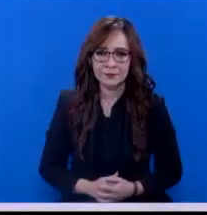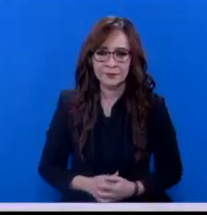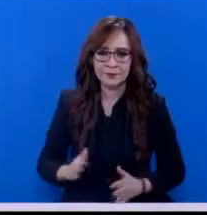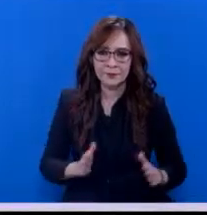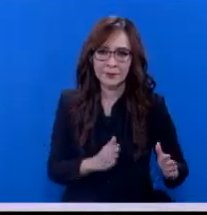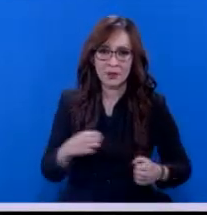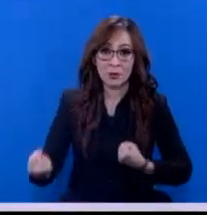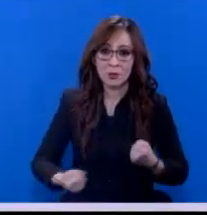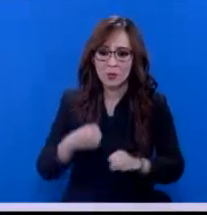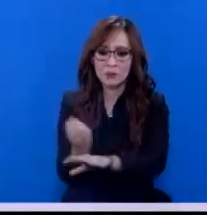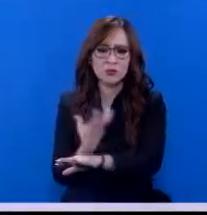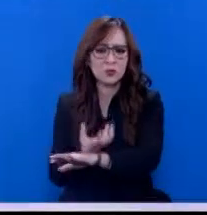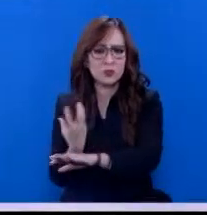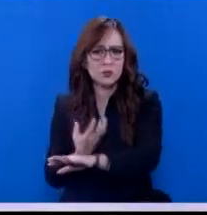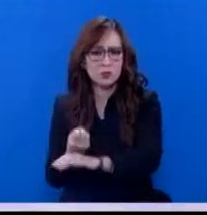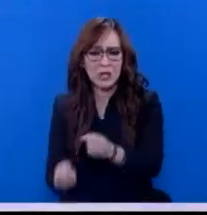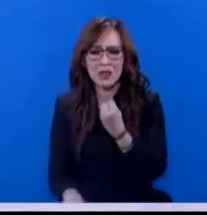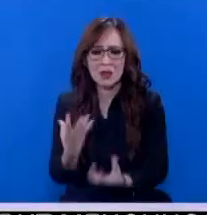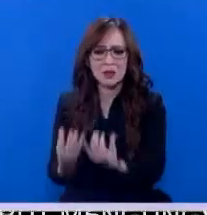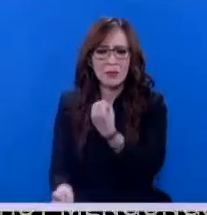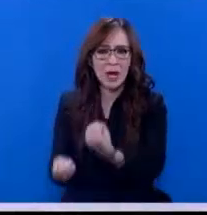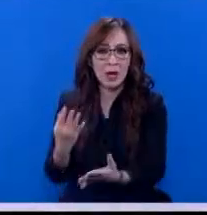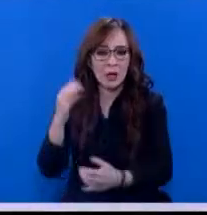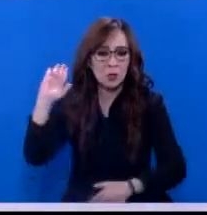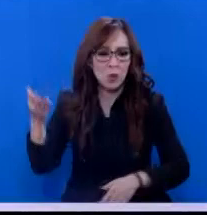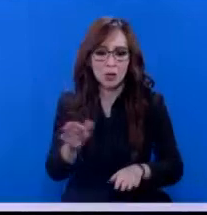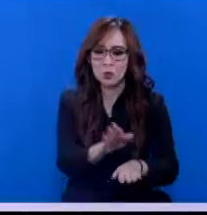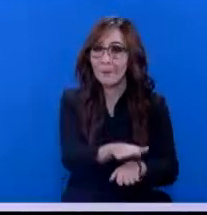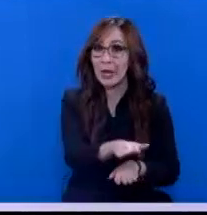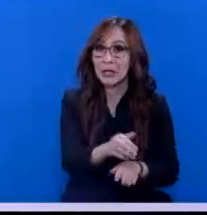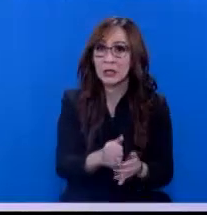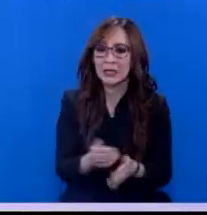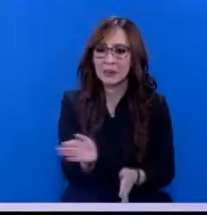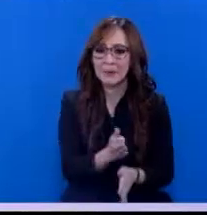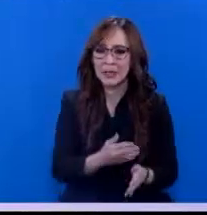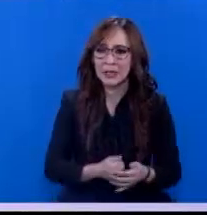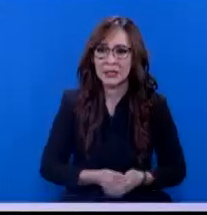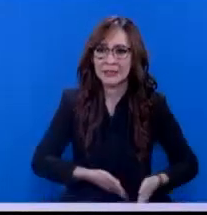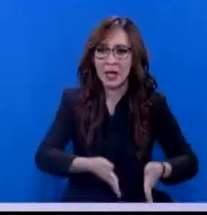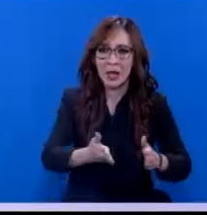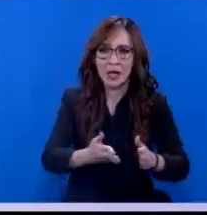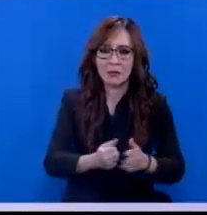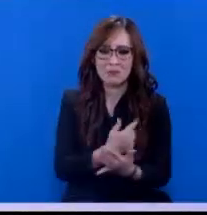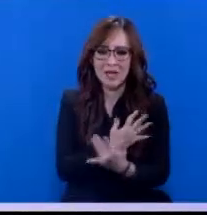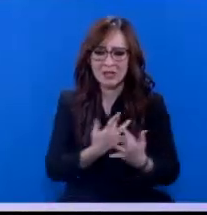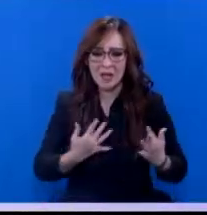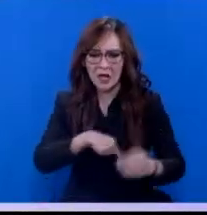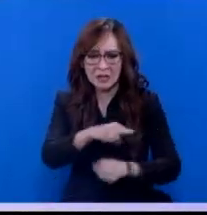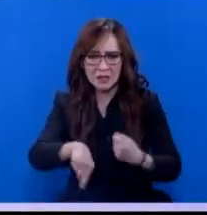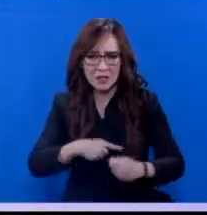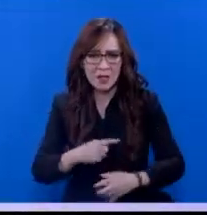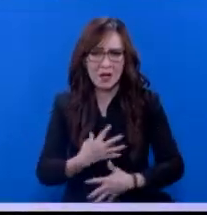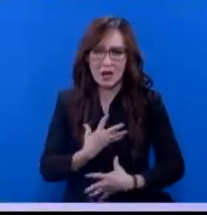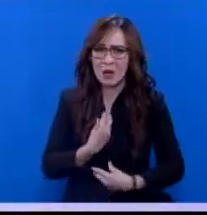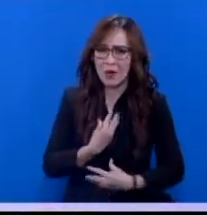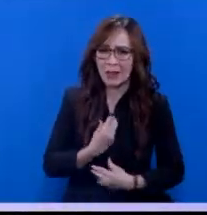Mobil ambulans terbakar saat tengah parkir di Jalan Raya Bogor, Jakarta. Terbakarnya ambulans ini sempat membuat panik warga sekitar dan pengendara